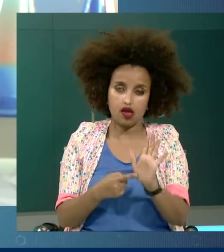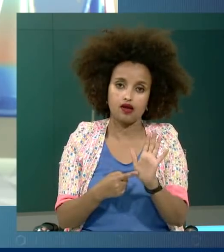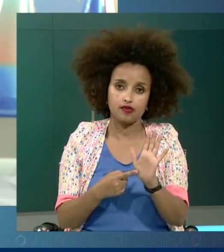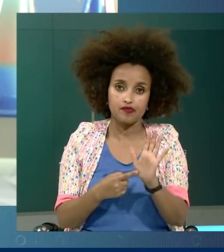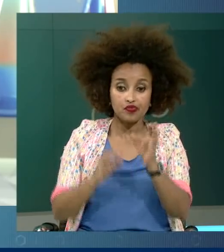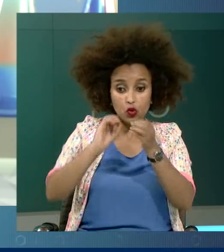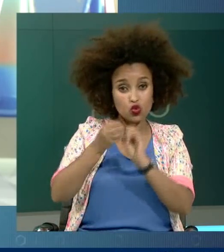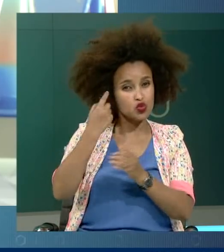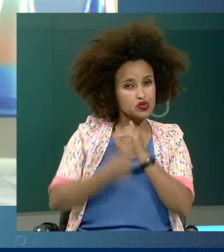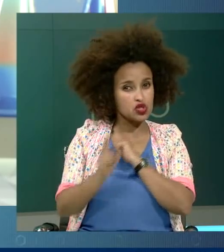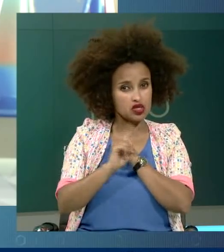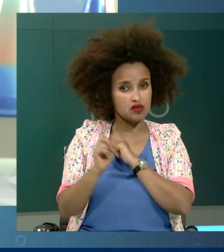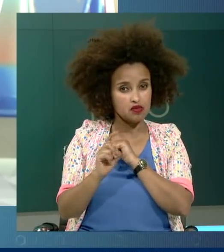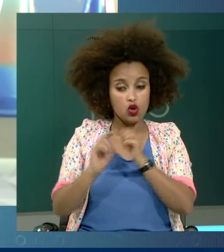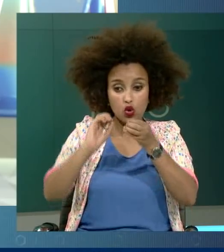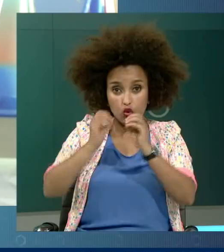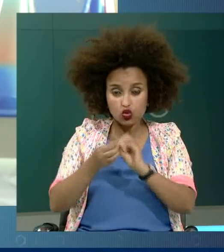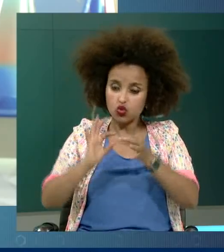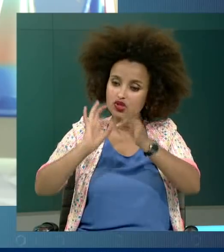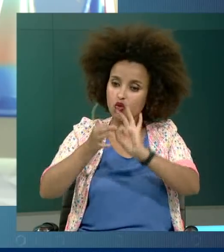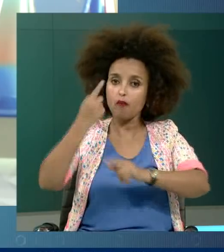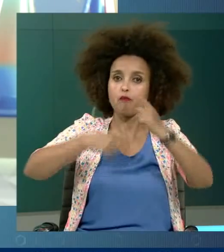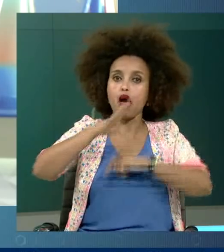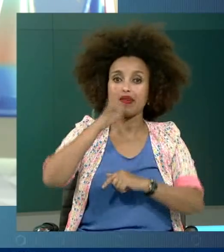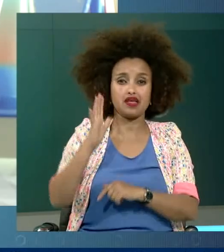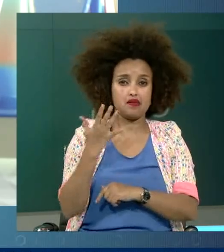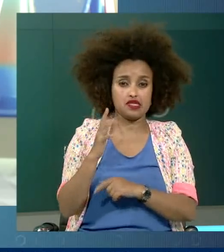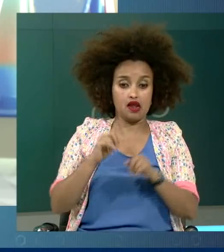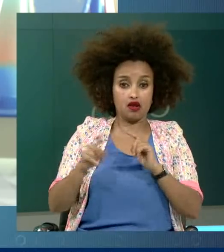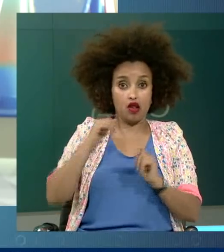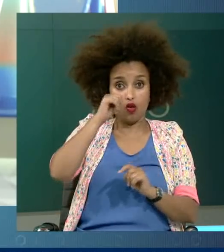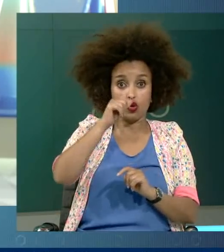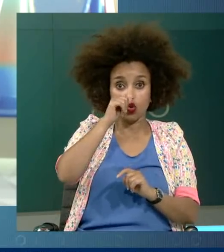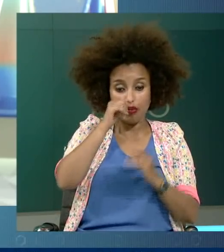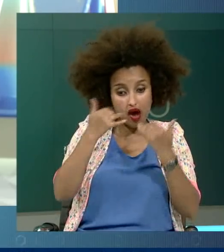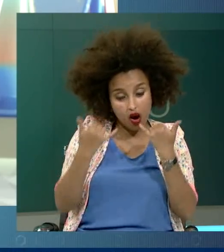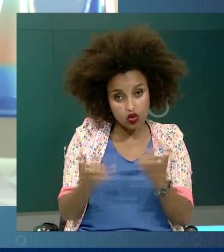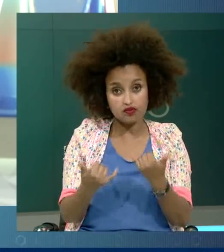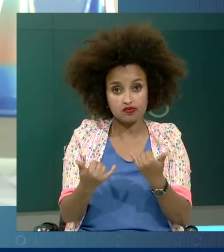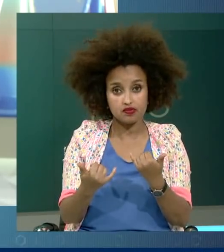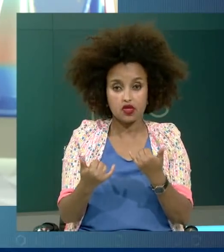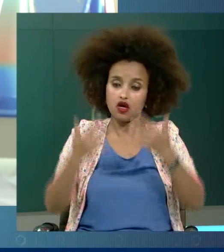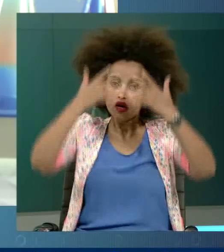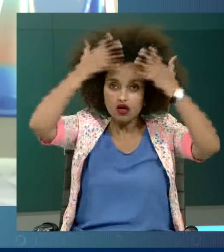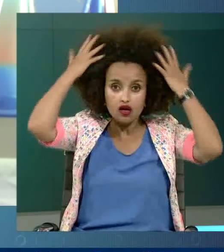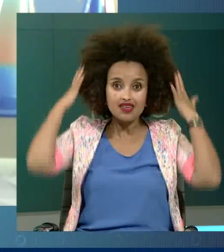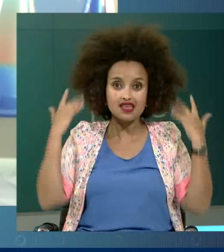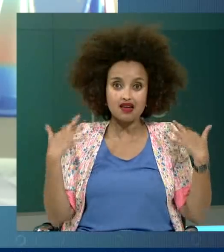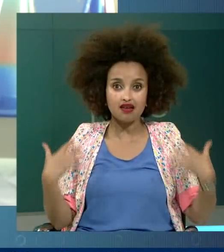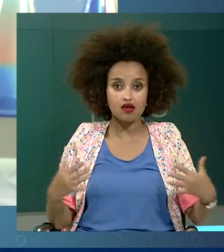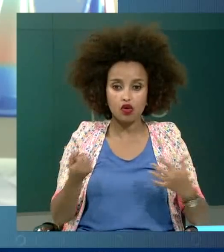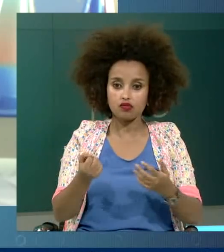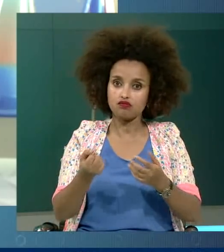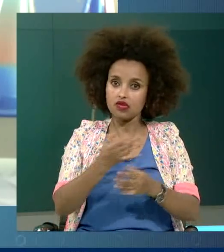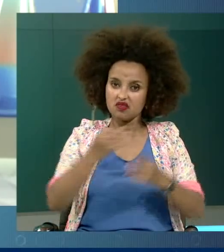ነው ቁጥሩ ብቻ ብዙ ጊዜ ትርጉም የማያመጣ ይመስላል ግን ወደኛ ሀገር አሁንም በጣም ሰርጎ ወይም ደግሞ በጣም መመርመር ከቻል